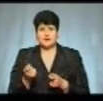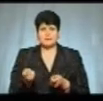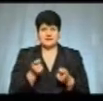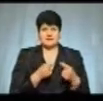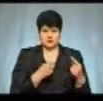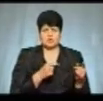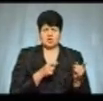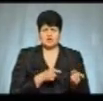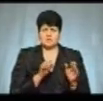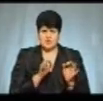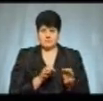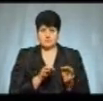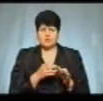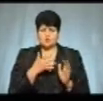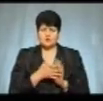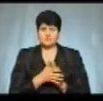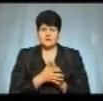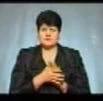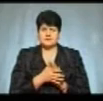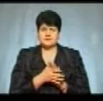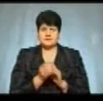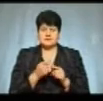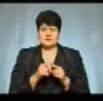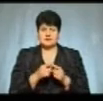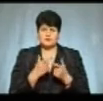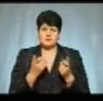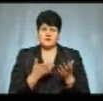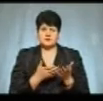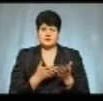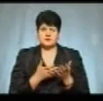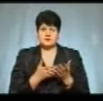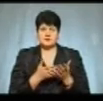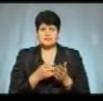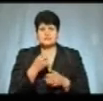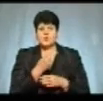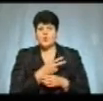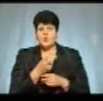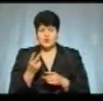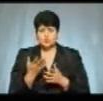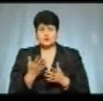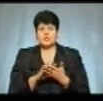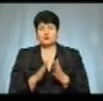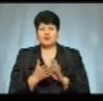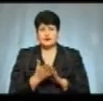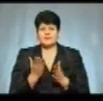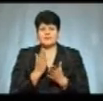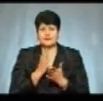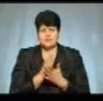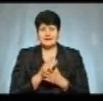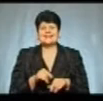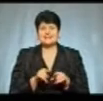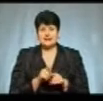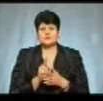інших. Правильно я зрозуміла з цієї інформації, яка, в принципі, прозвучала у сюжеті? З огляду на договори, які вони укладали, так би мало